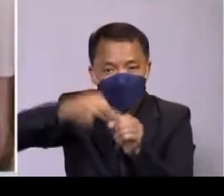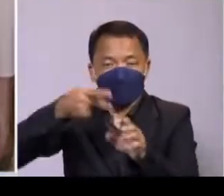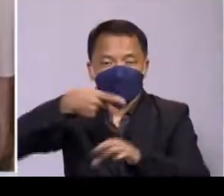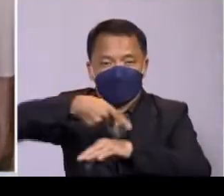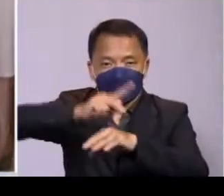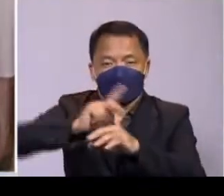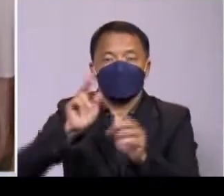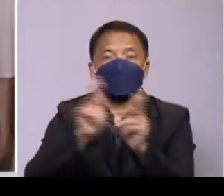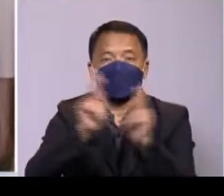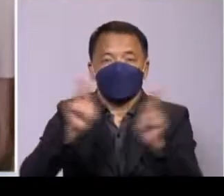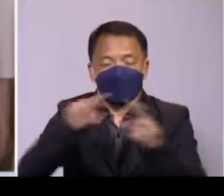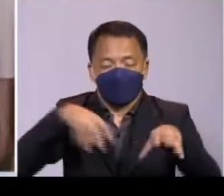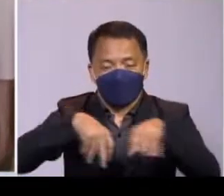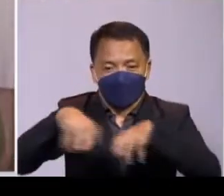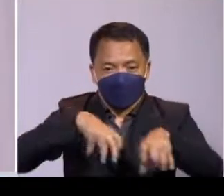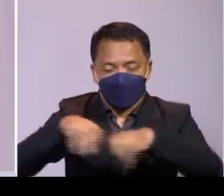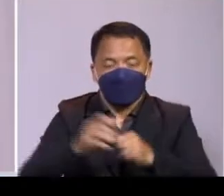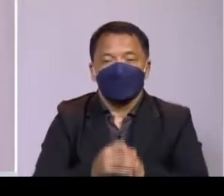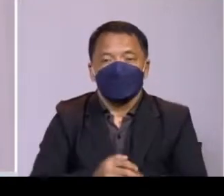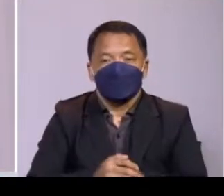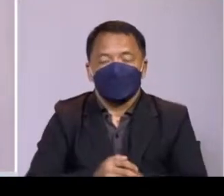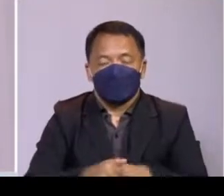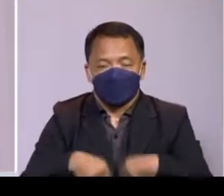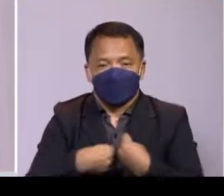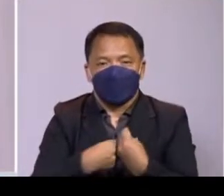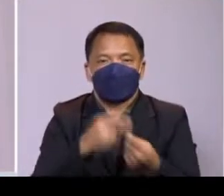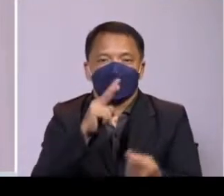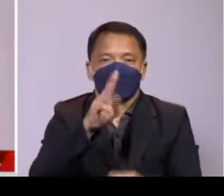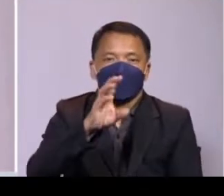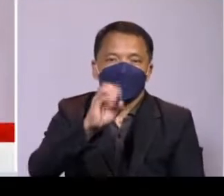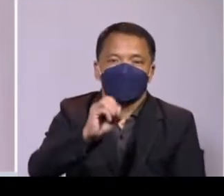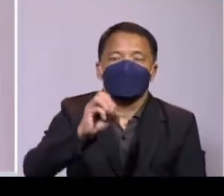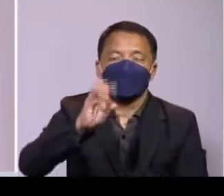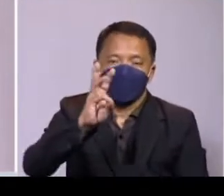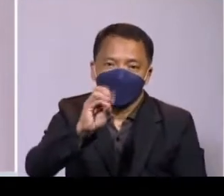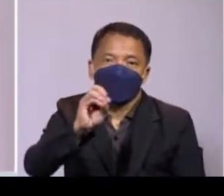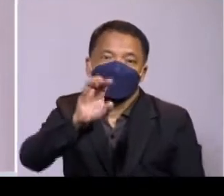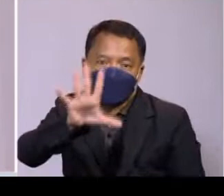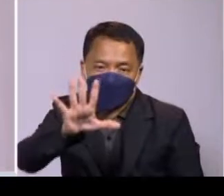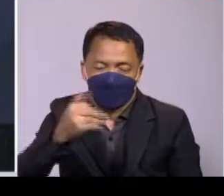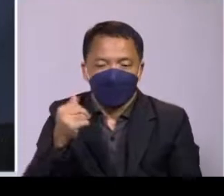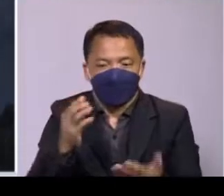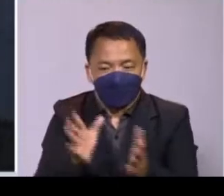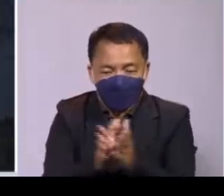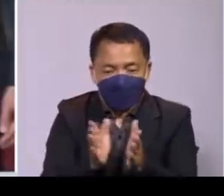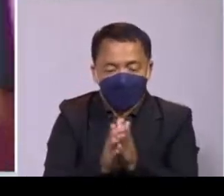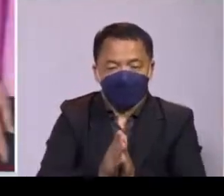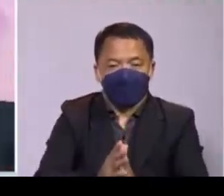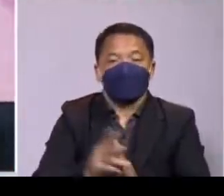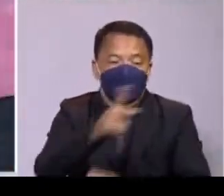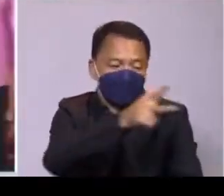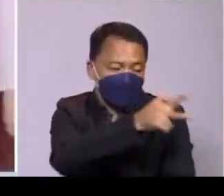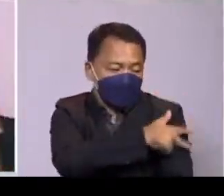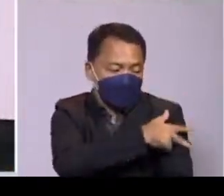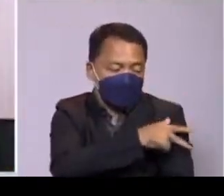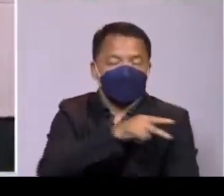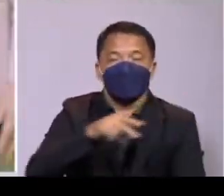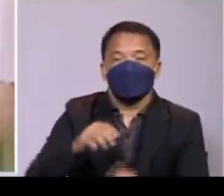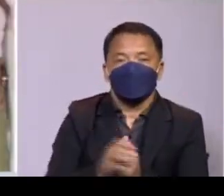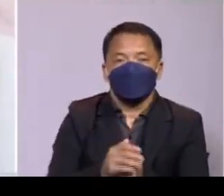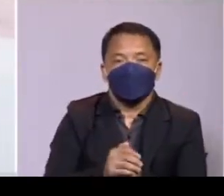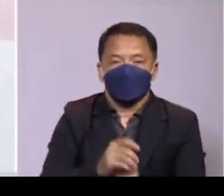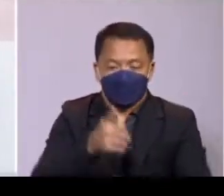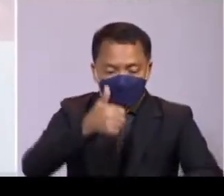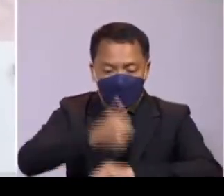คณะกรรมการดำเนินงานปิยมหาราชานุสรณ์2565ก็ร่วมกับทางศาสตราจารย์ดร.บัณฑิตเอื้ออำพ